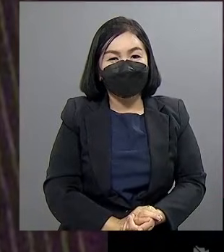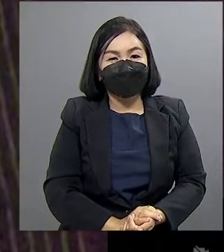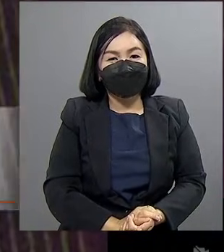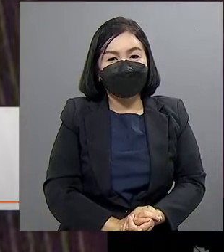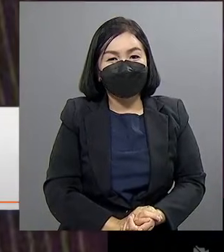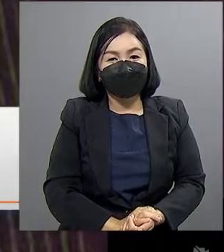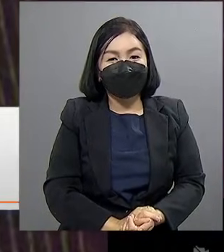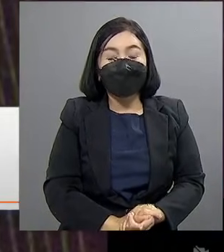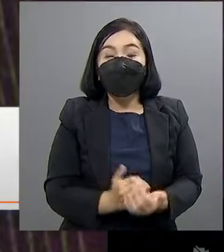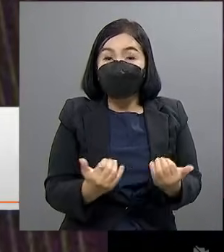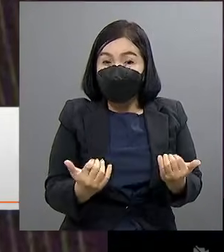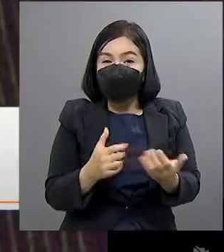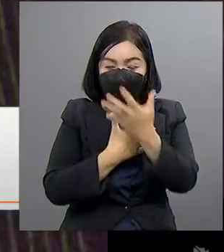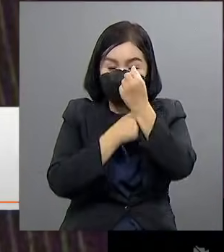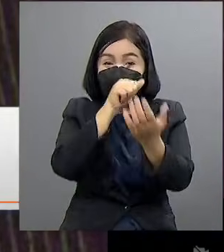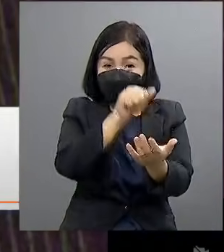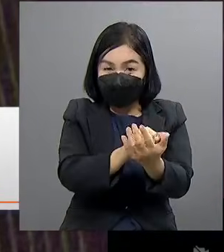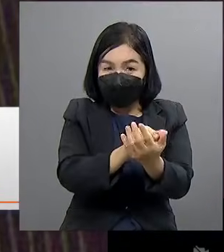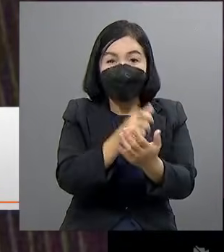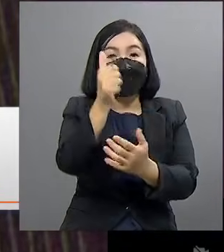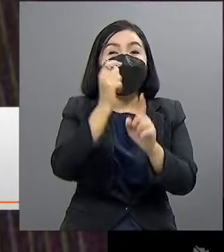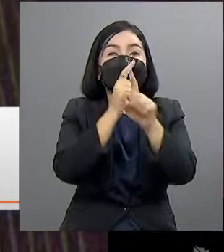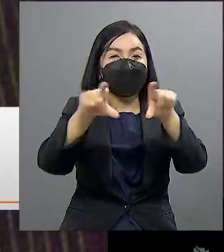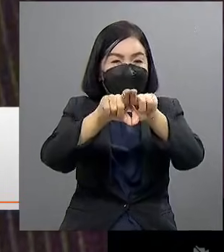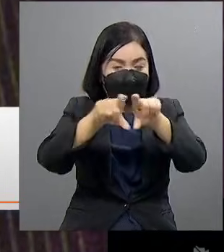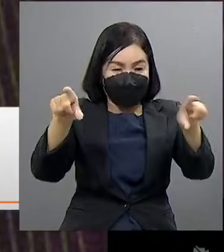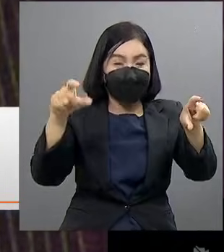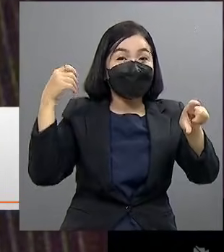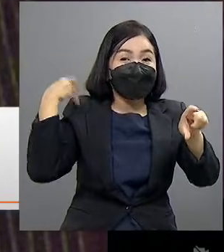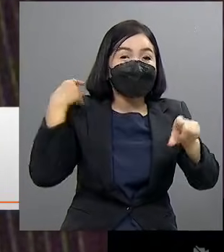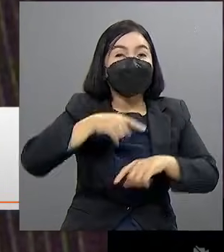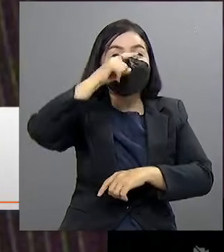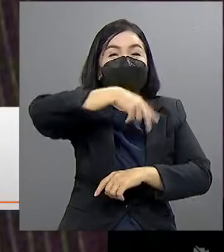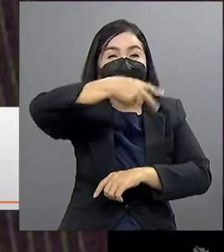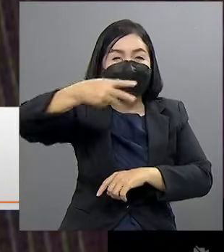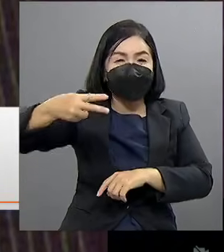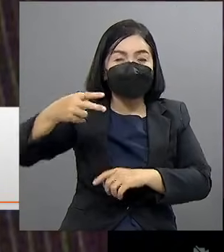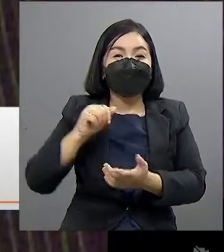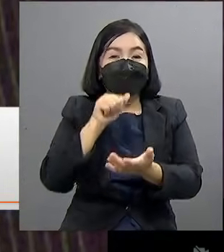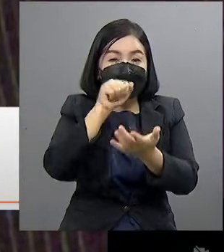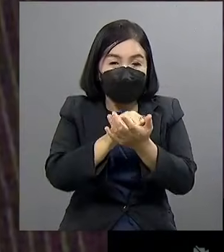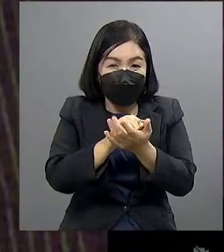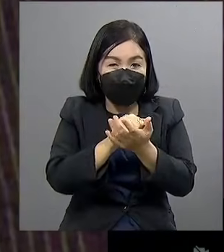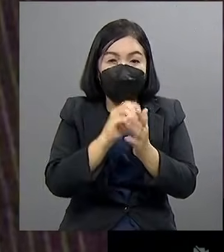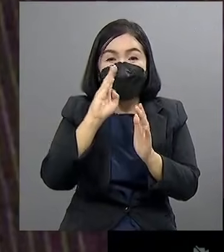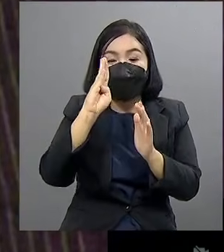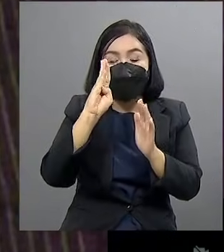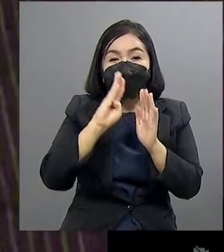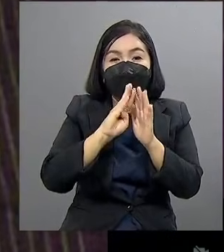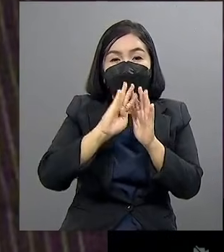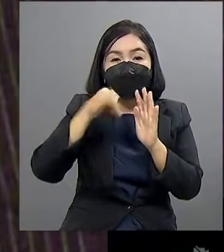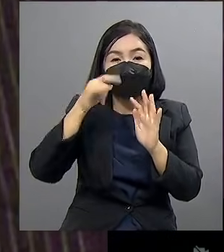คือสั่งซื้อได้จากแฟนเพจบ้าจังกับใจพิมพ์ภาษาไทยได้เลยนะคะแล้วก็แล้วก็ IG นะคะ